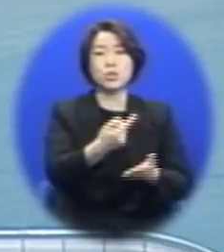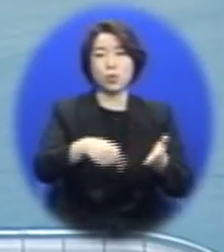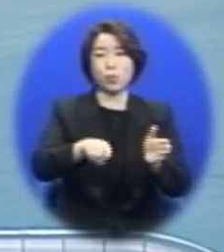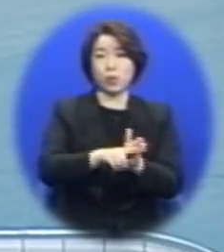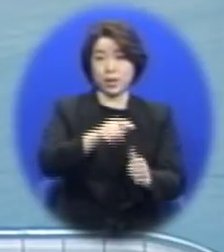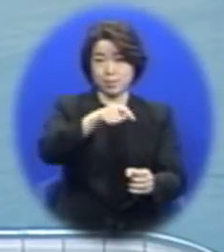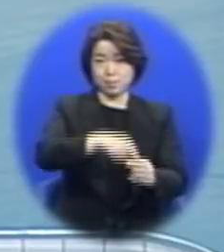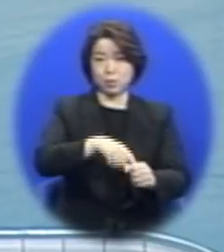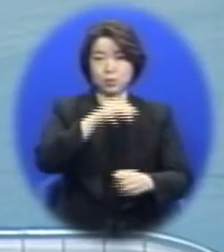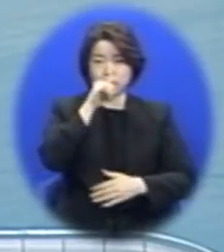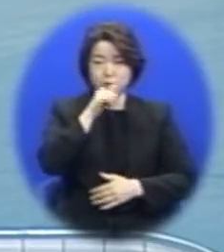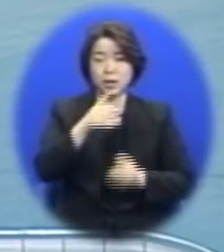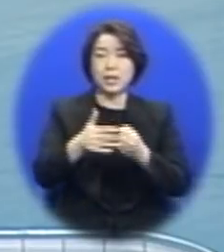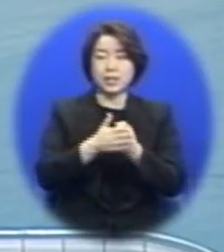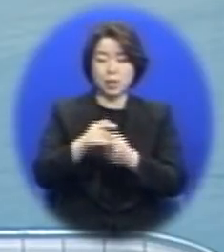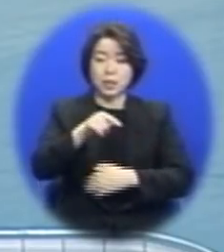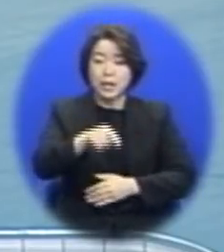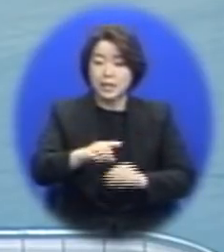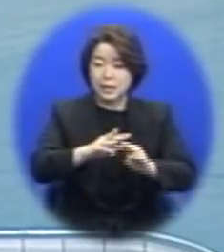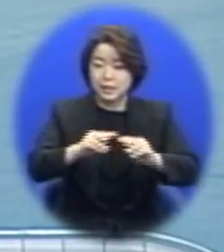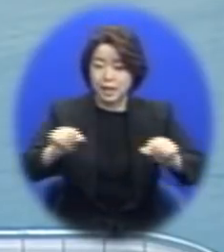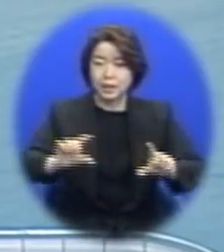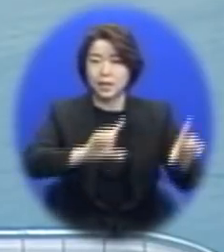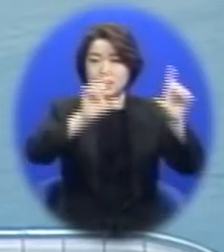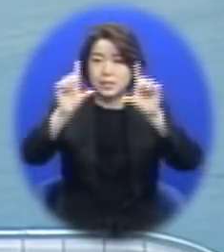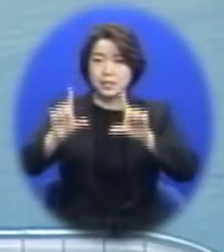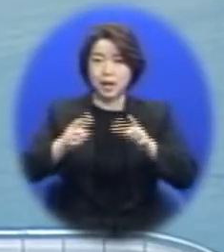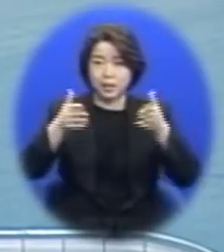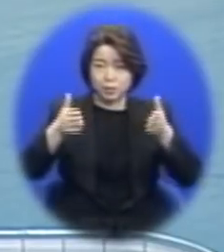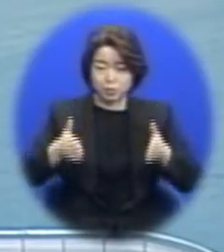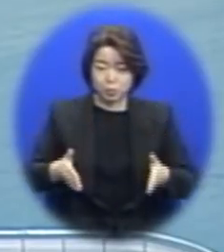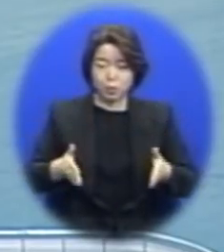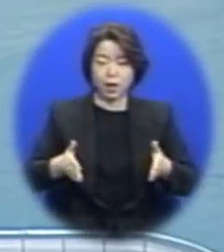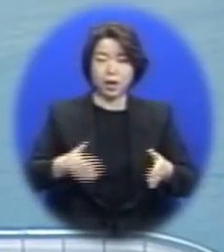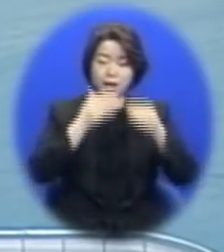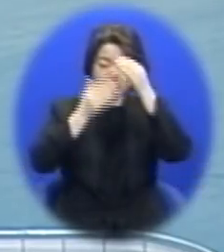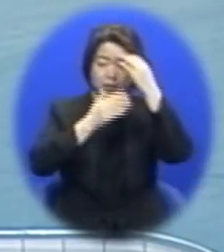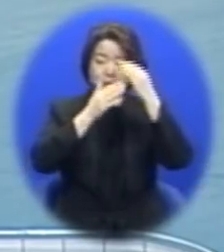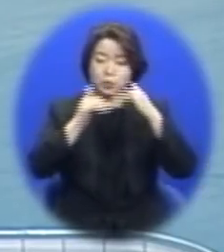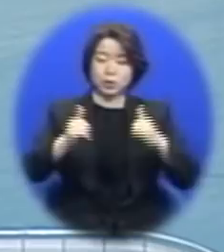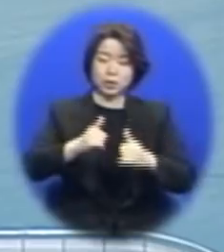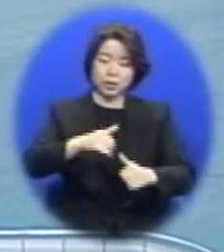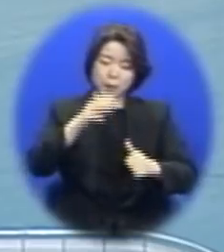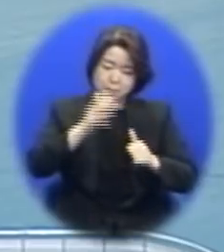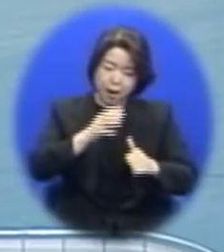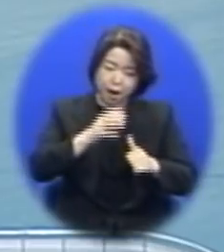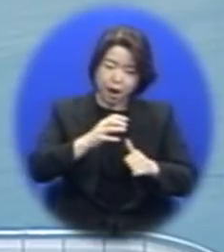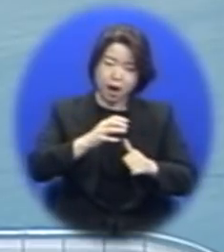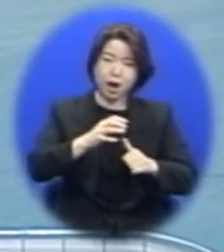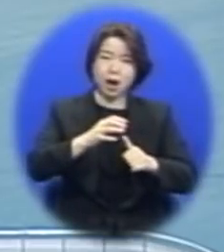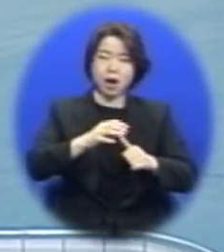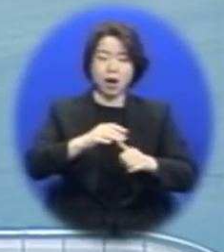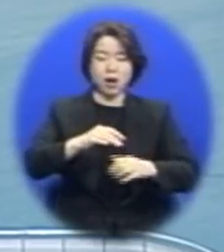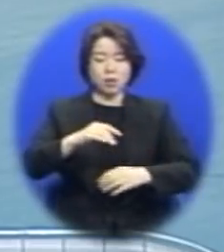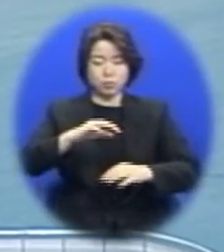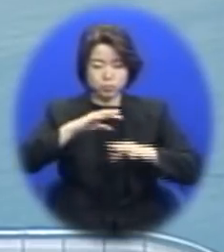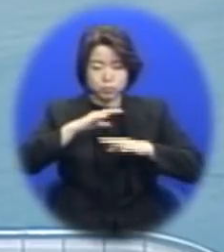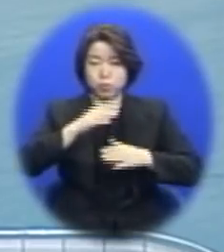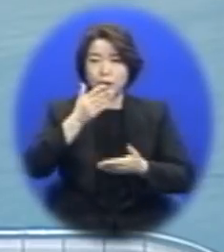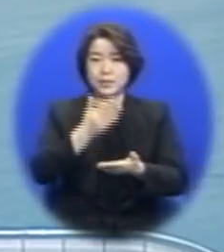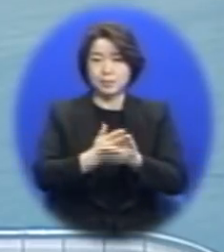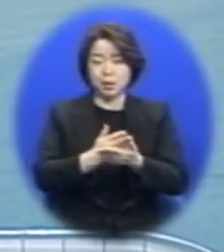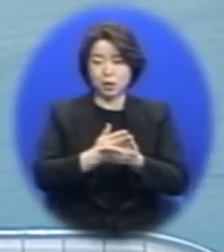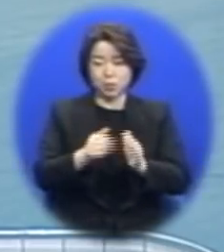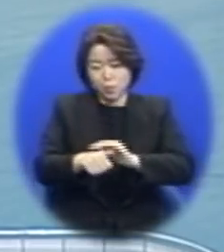이 땅에 사는 동안에 성도들이 고난을 당하고 핍박을 당할 때 두려워하지 말라, 물러서지